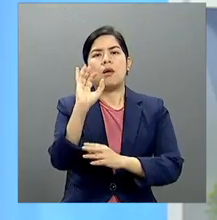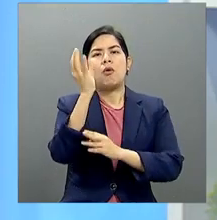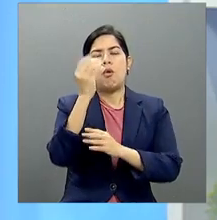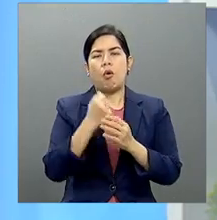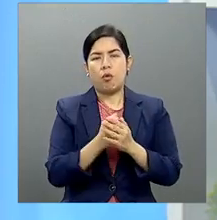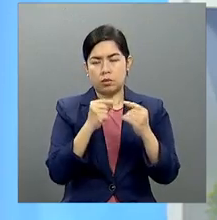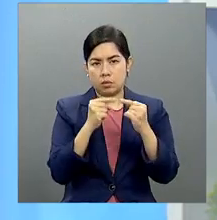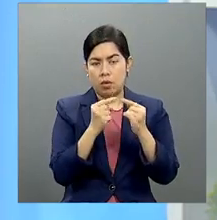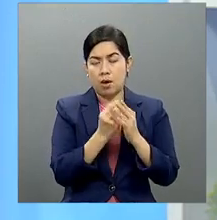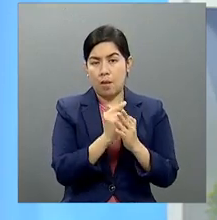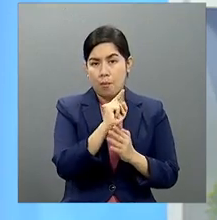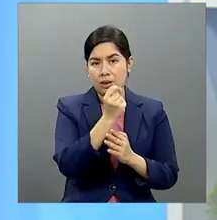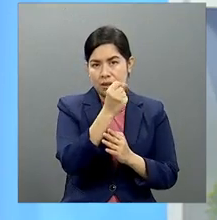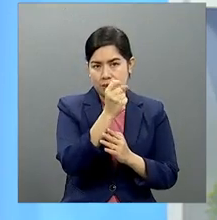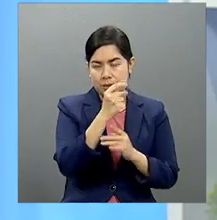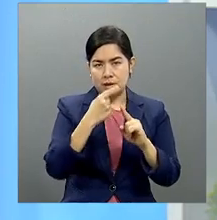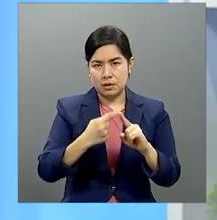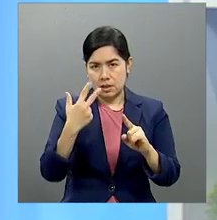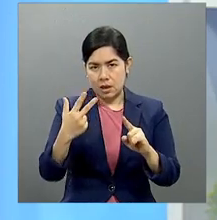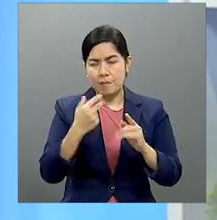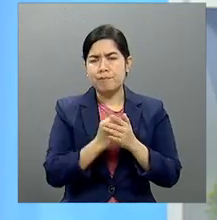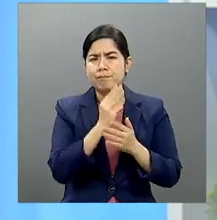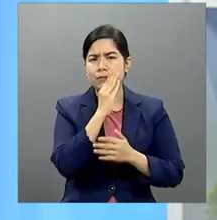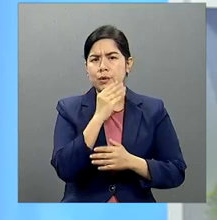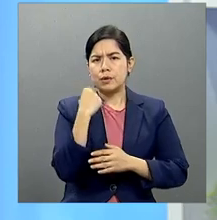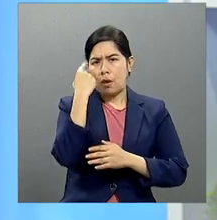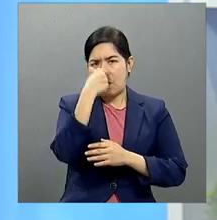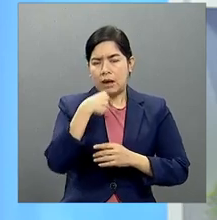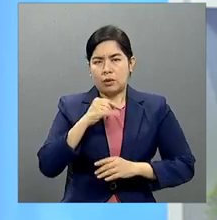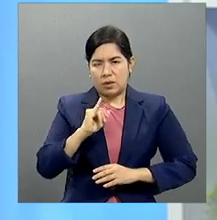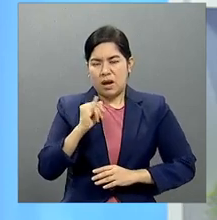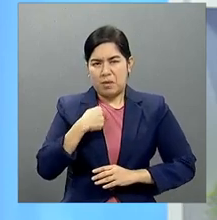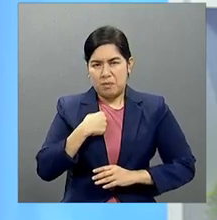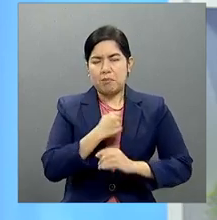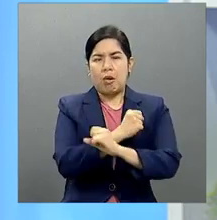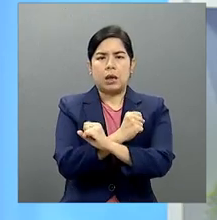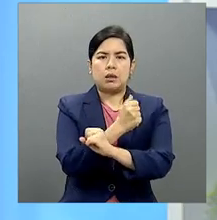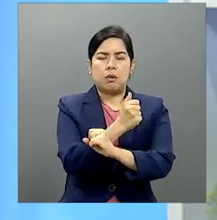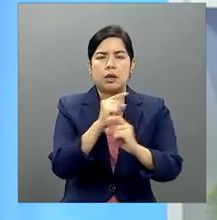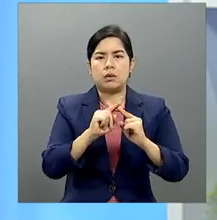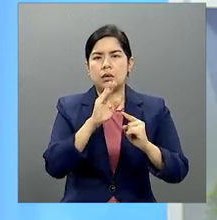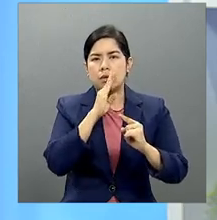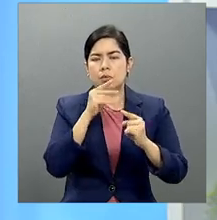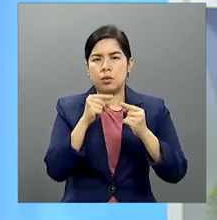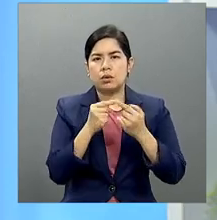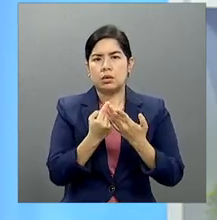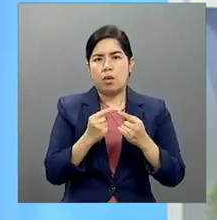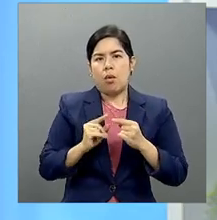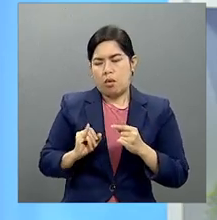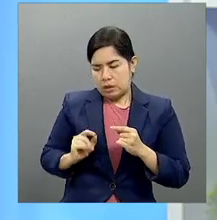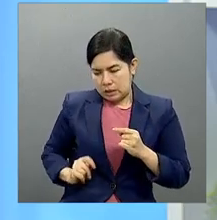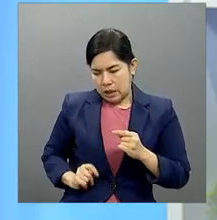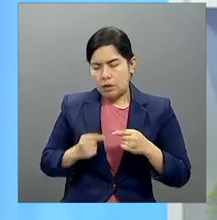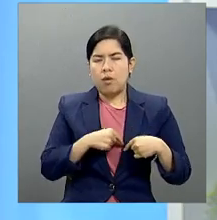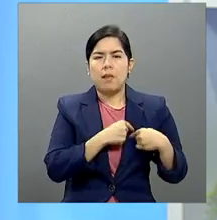มนี้สุดท้ายแล้วนะคะใครที่ยังไม่เป็นป้องกันดีกว่าแก้ไขใครที่เป็นแล้วส่งกำลังใจให้กับกันและกันนะคะประเด็นสังคมเราเองขอเป็นส่ว